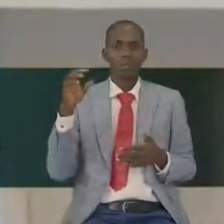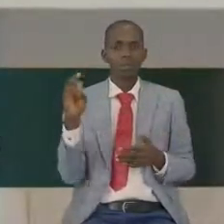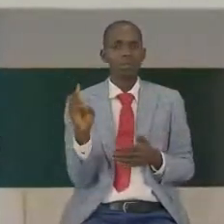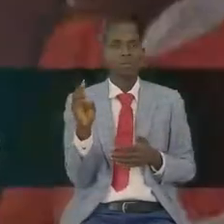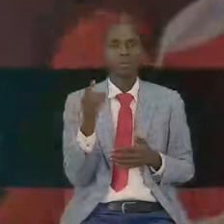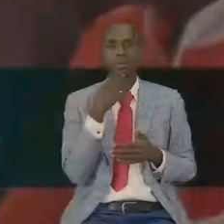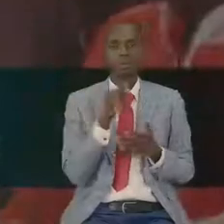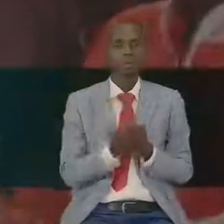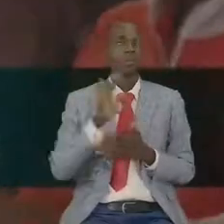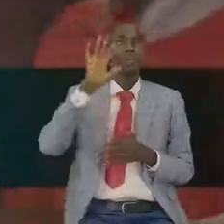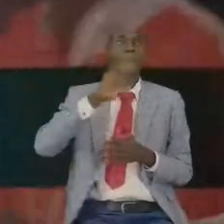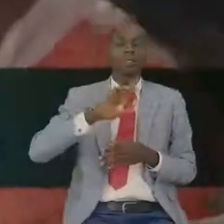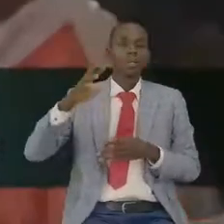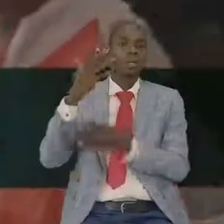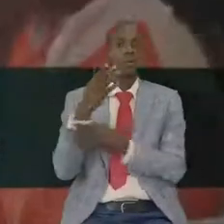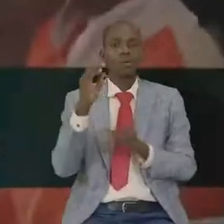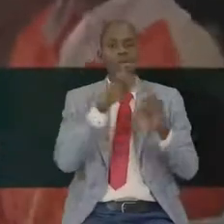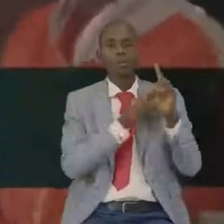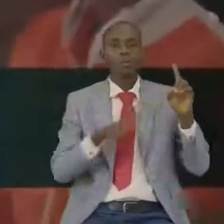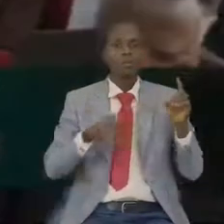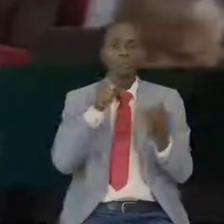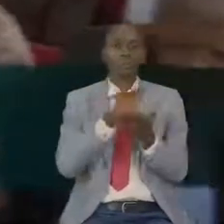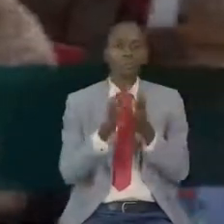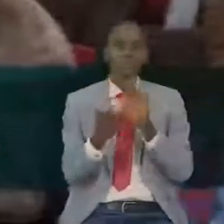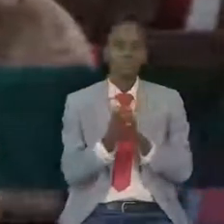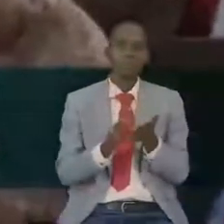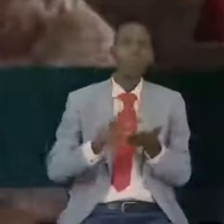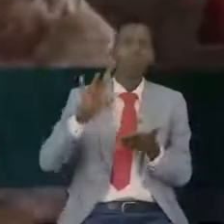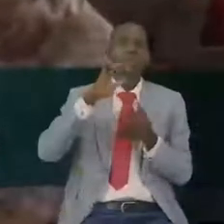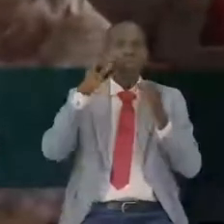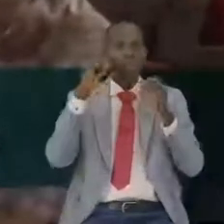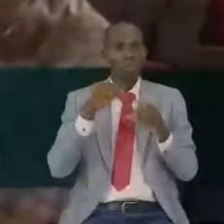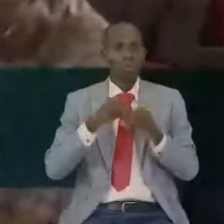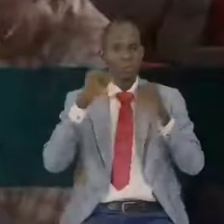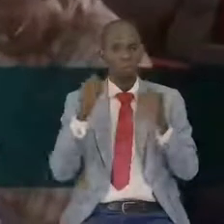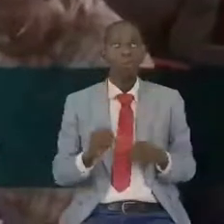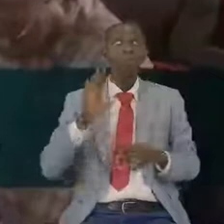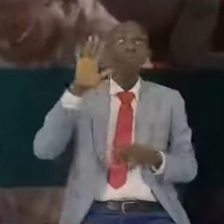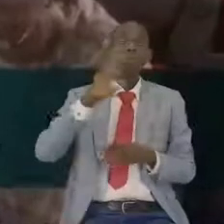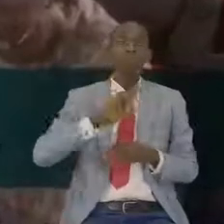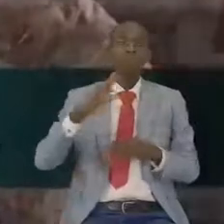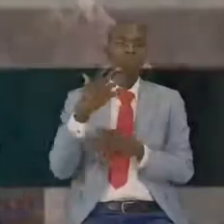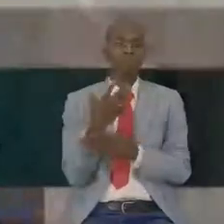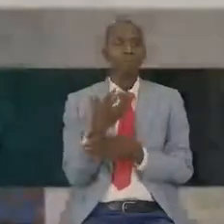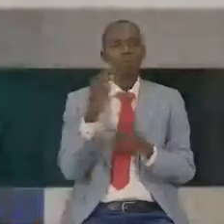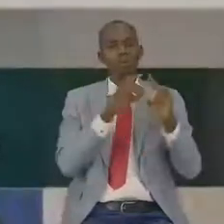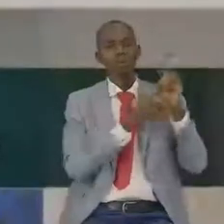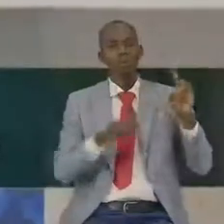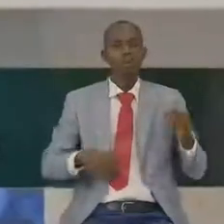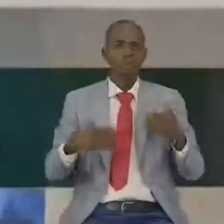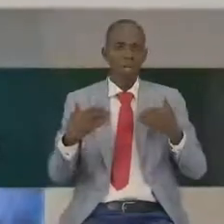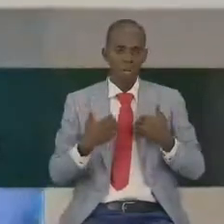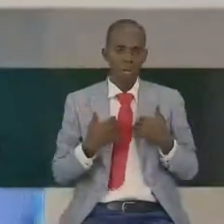Ta droite, ô Éternel, a signé sa force. Ta droite, ô Éternel, a écrasé